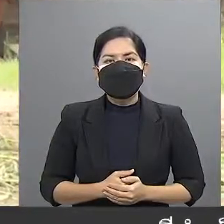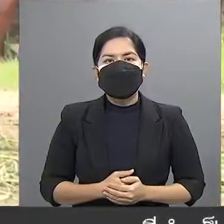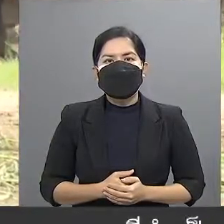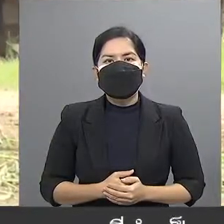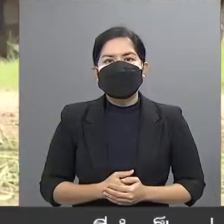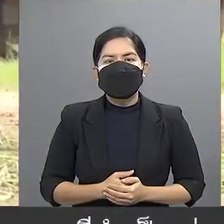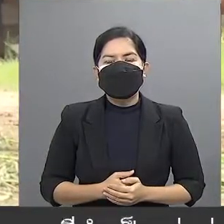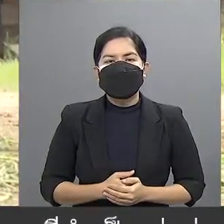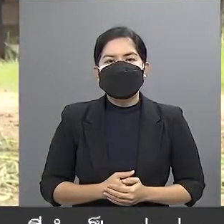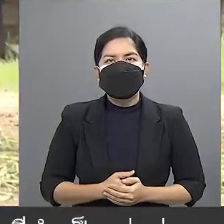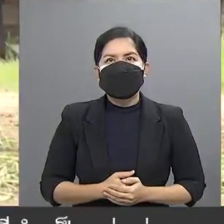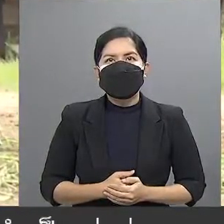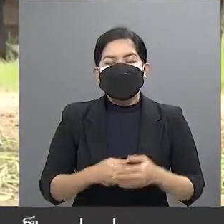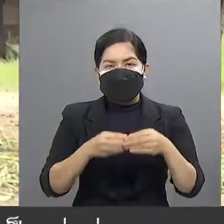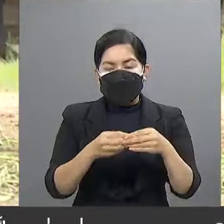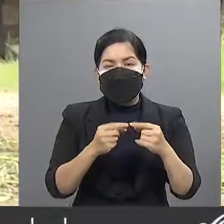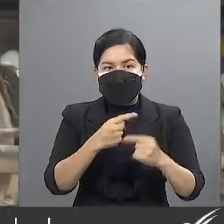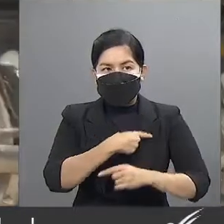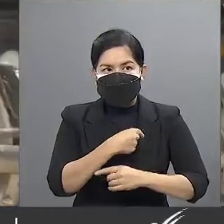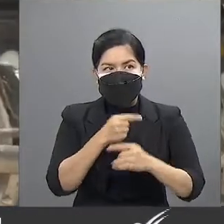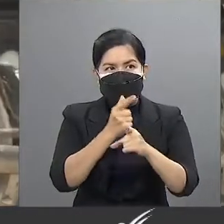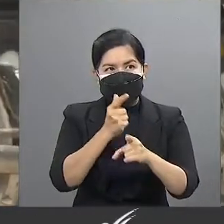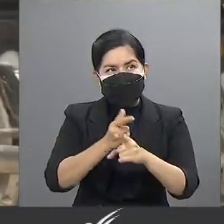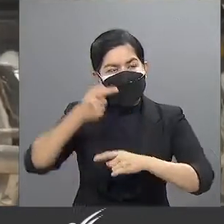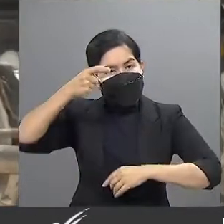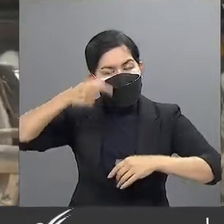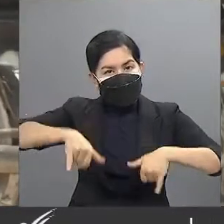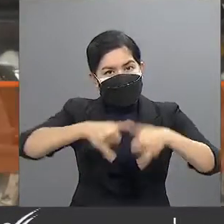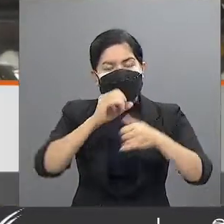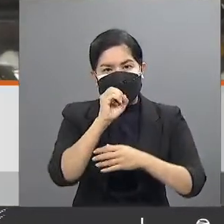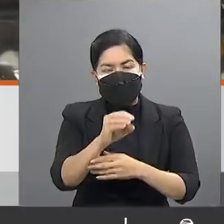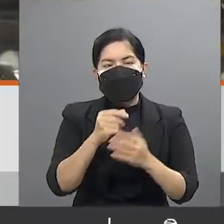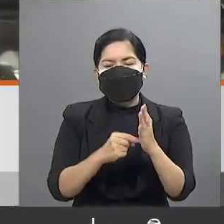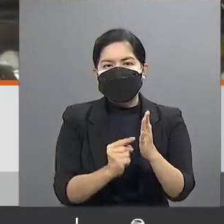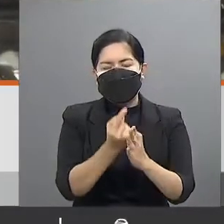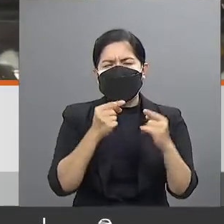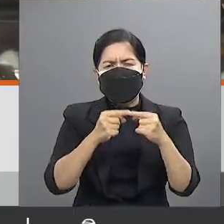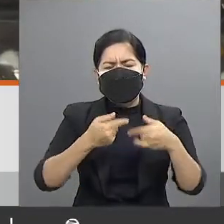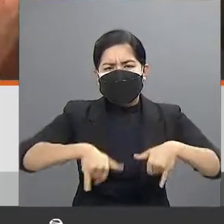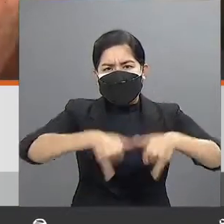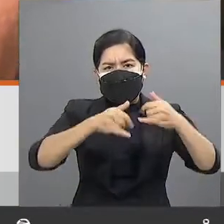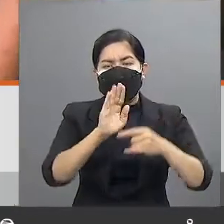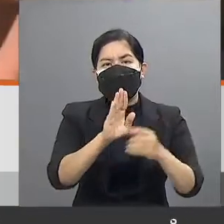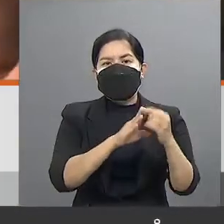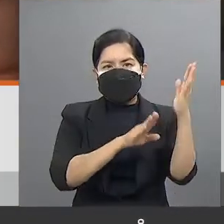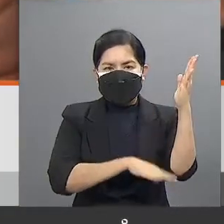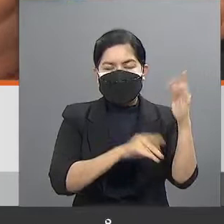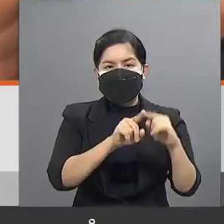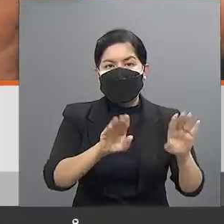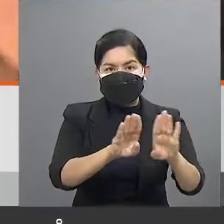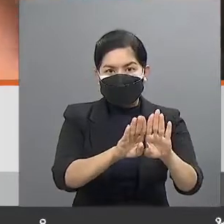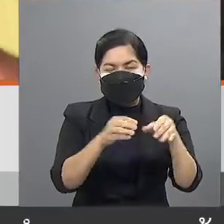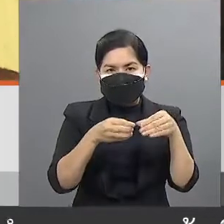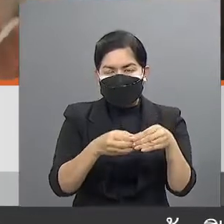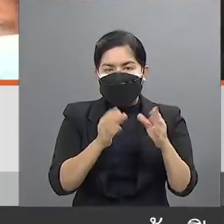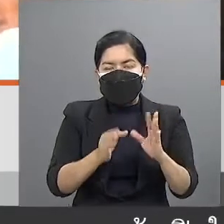ผู้นิยมเลี้ยงวัวชนในจังหวัดทางภาคใต้สะท้อนว่านับแต่สนามชนโคในจังหวัดทางภาคใต้ถูกสั่งปิดคนในแวดวงกีฬาวัวชนไม่เคยได้รับการช่วย